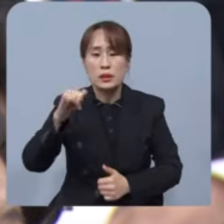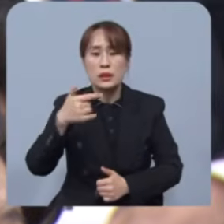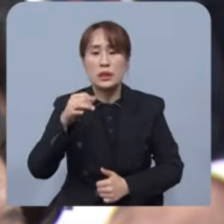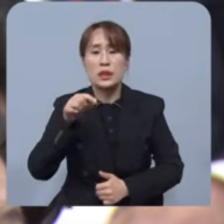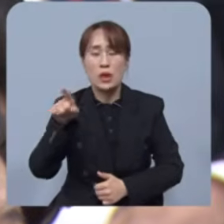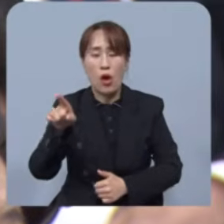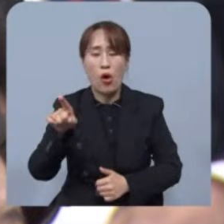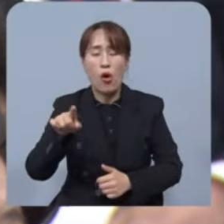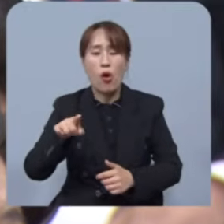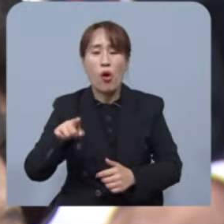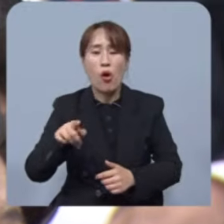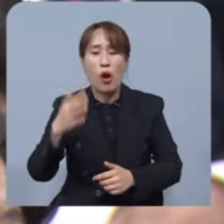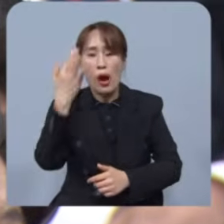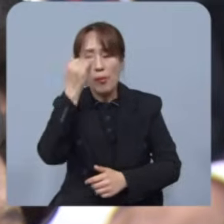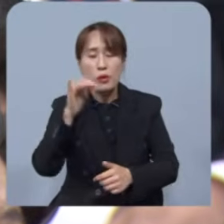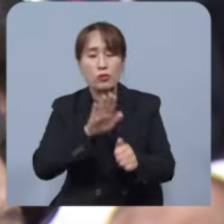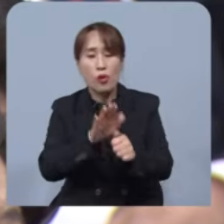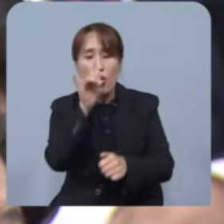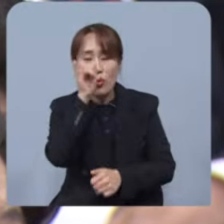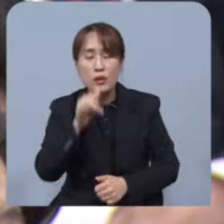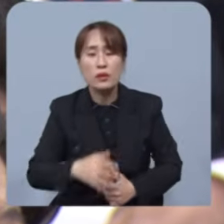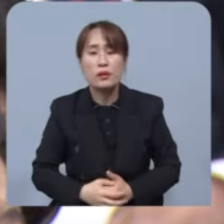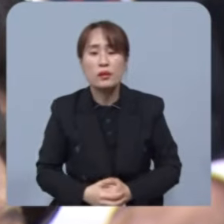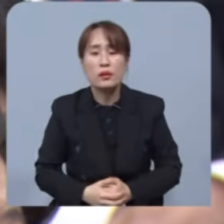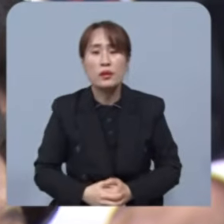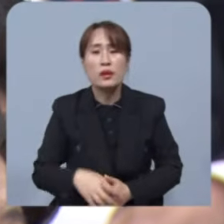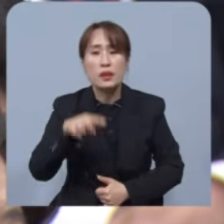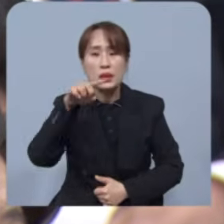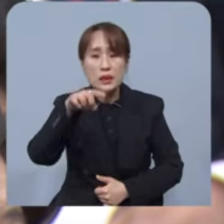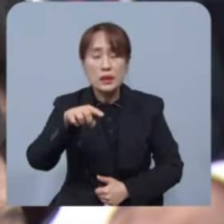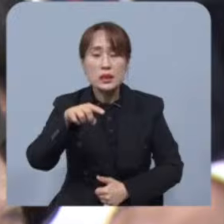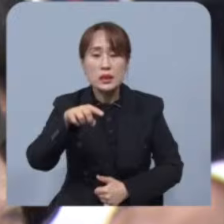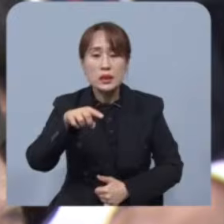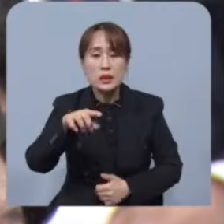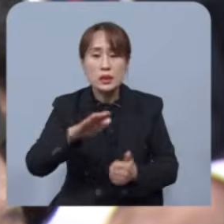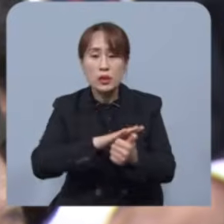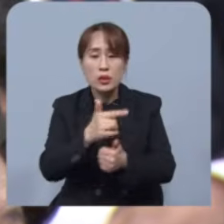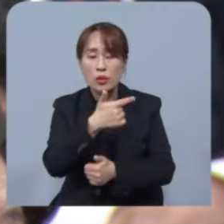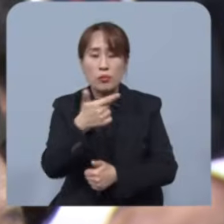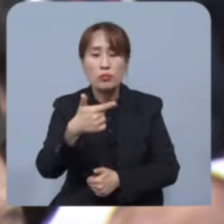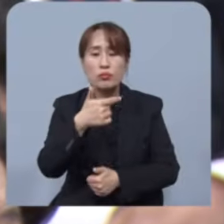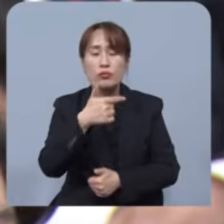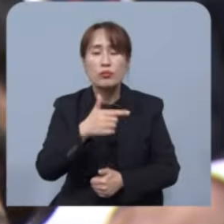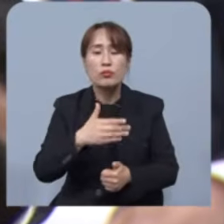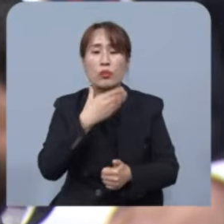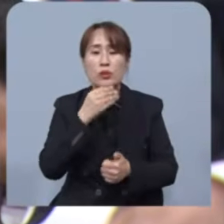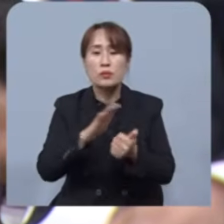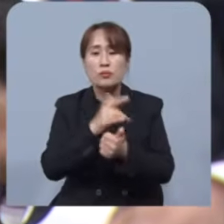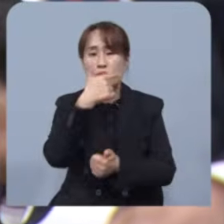클럽이 활동해 주시는 분도 있는데 그걸로는 처우가 너무 열악합니다.